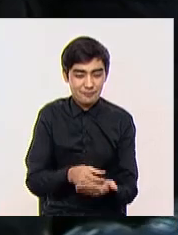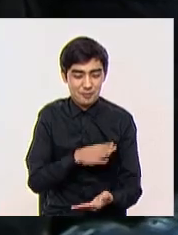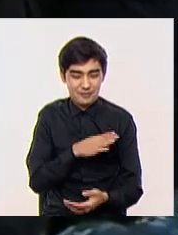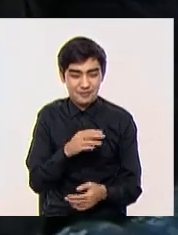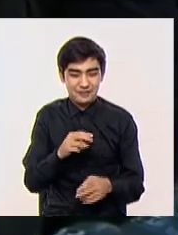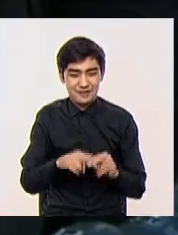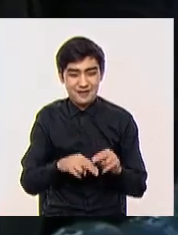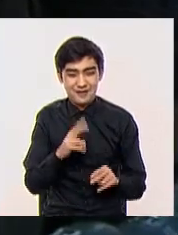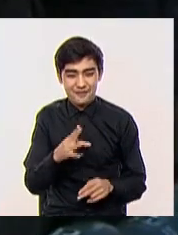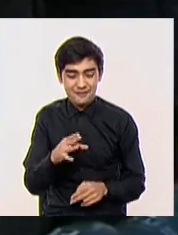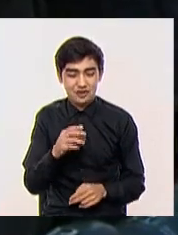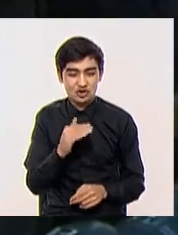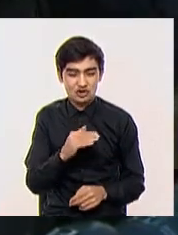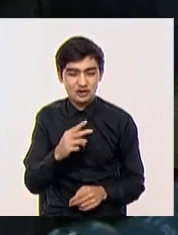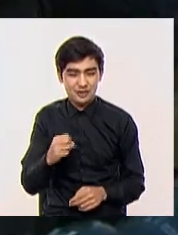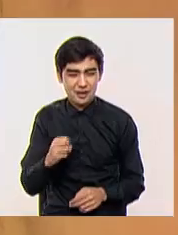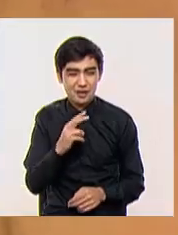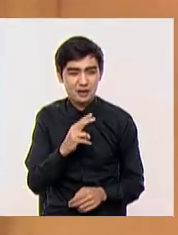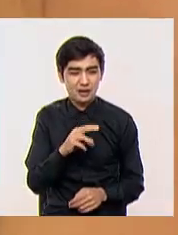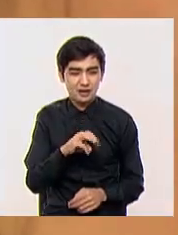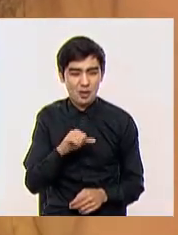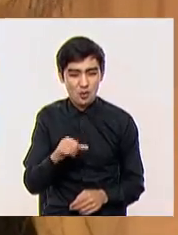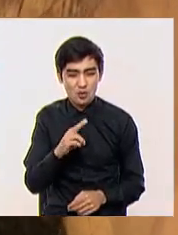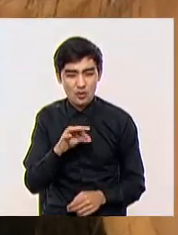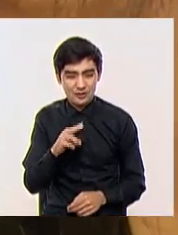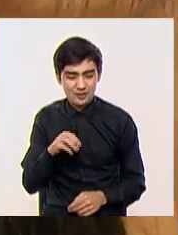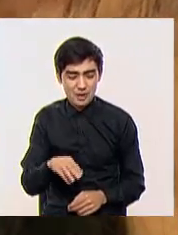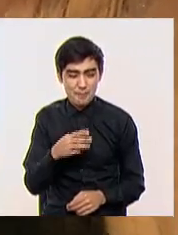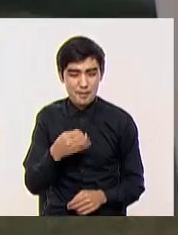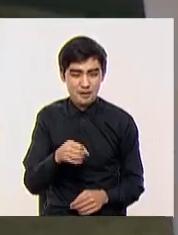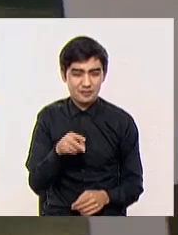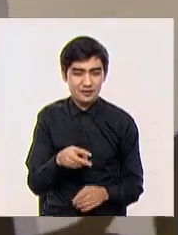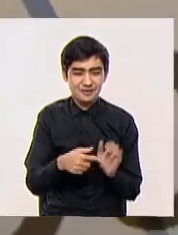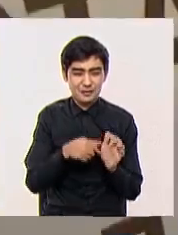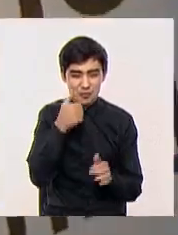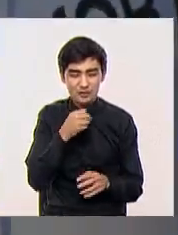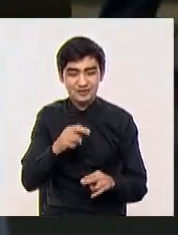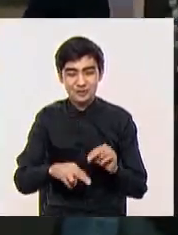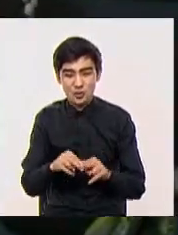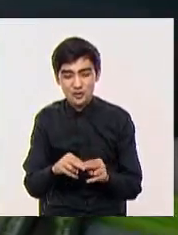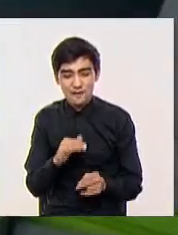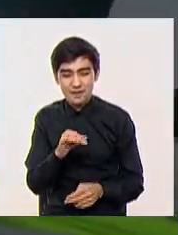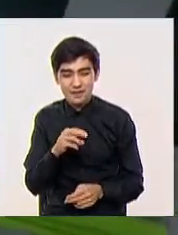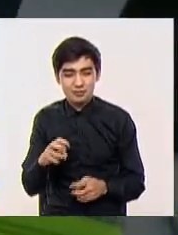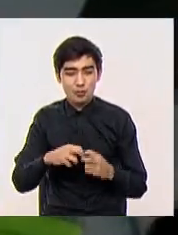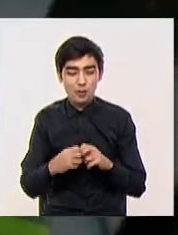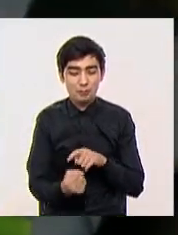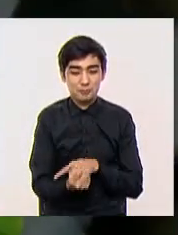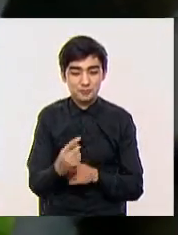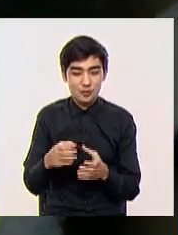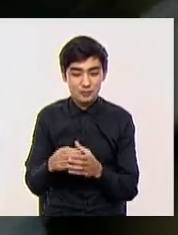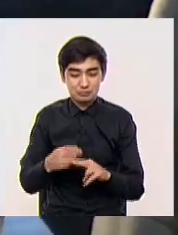ЖК Таукоктем. Заехать в новое жилье должны были в мае 2007 года. Но у застройщика начались финансовые проблемы,